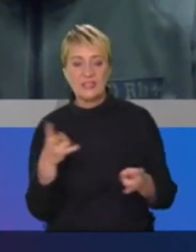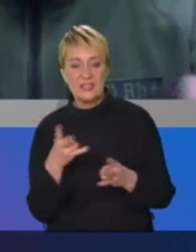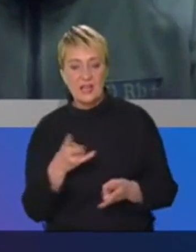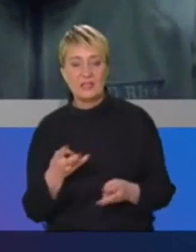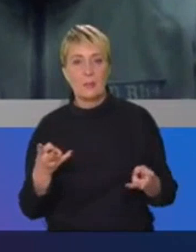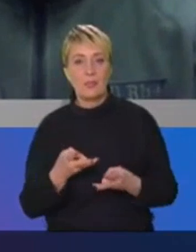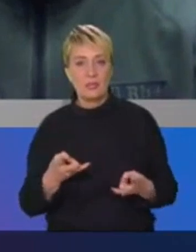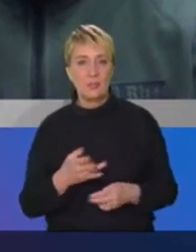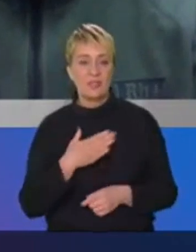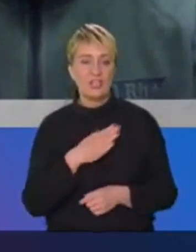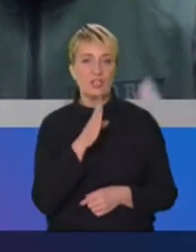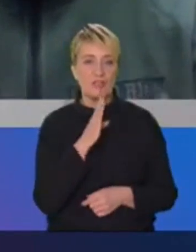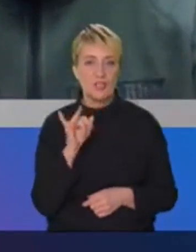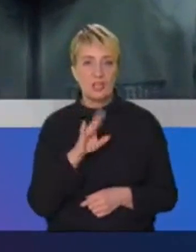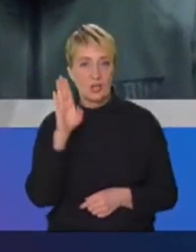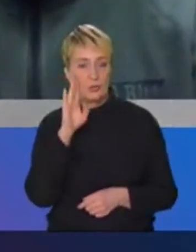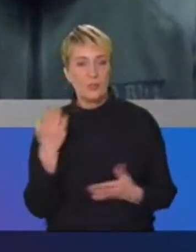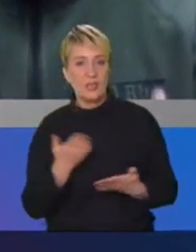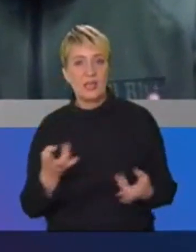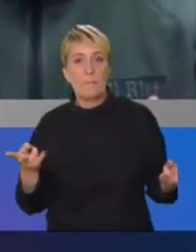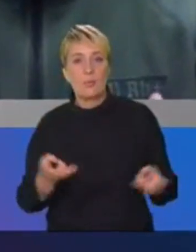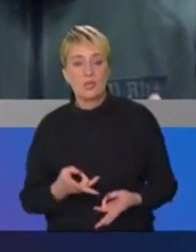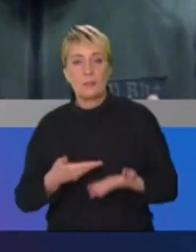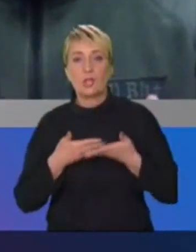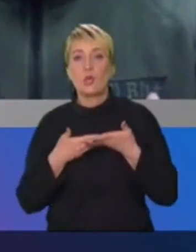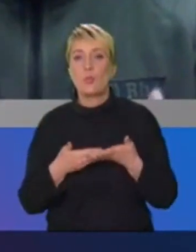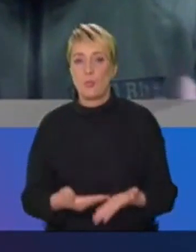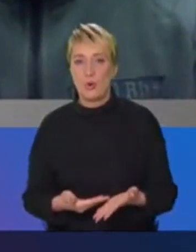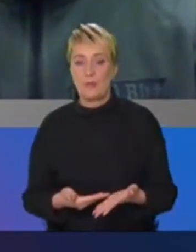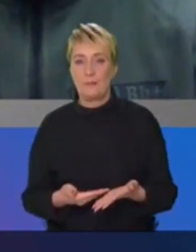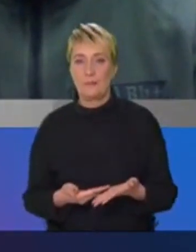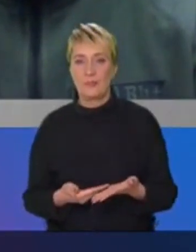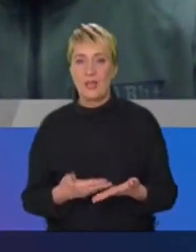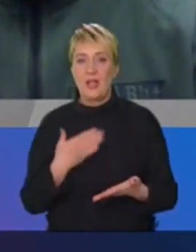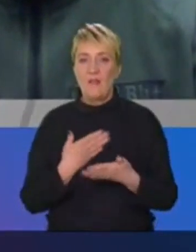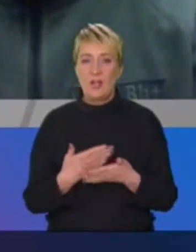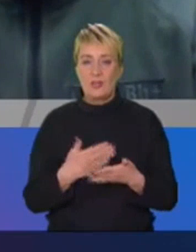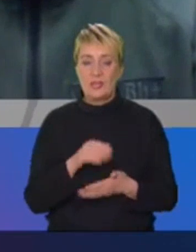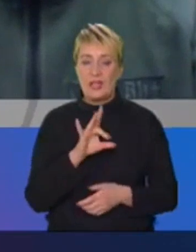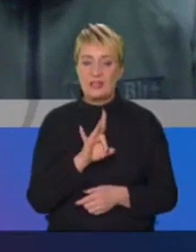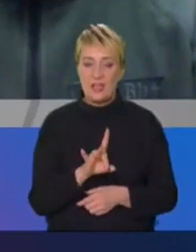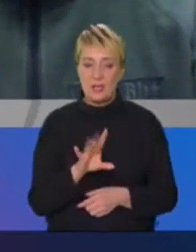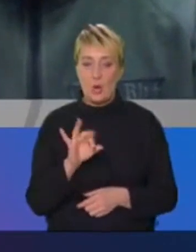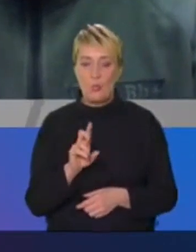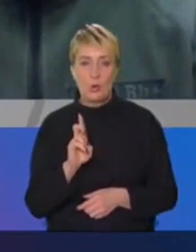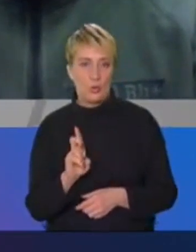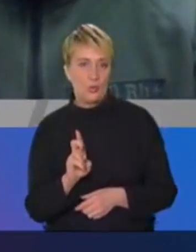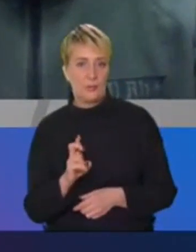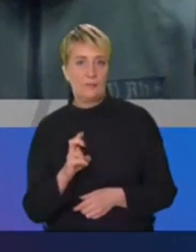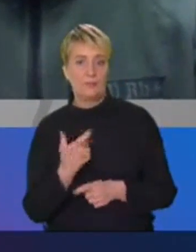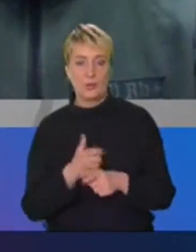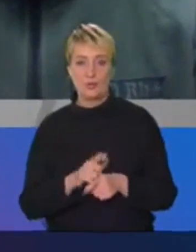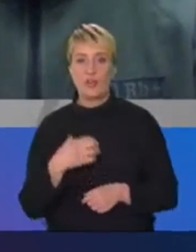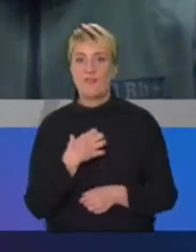бійців, наших дівчат і хлопців, яким потрібна допомога, скажімо, волонтерів територіальної оборони. Також дуже важливо,